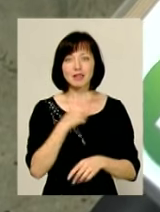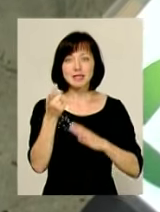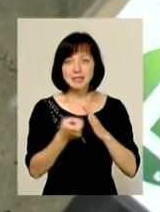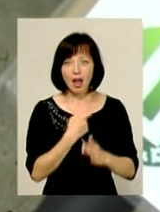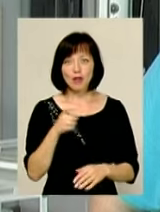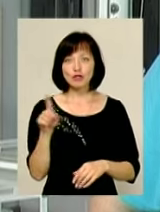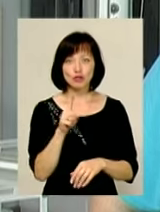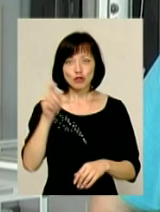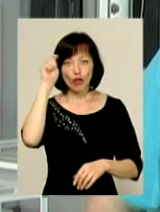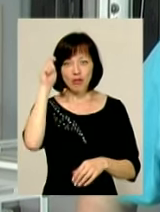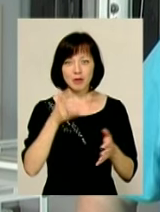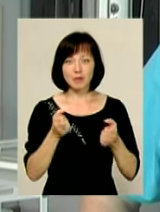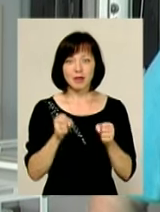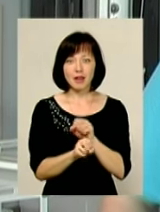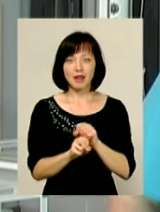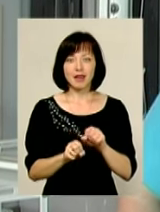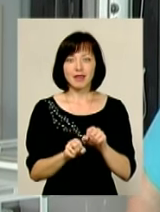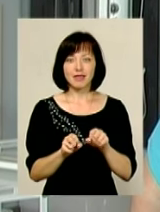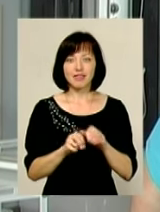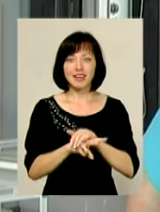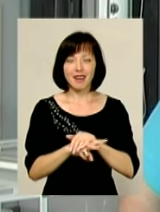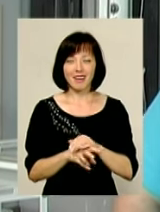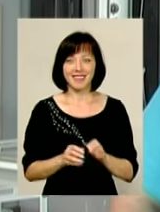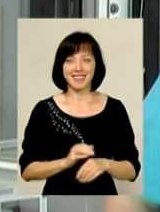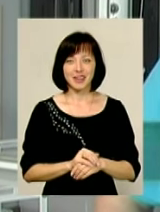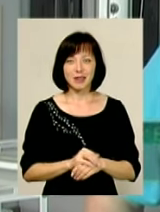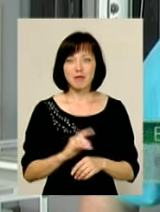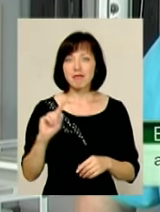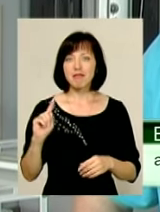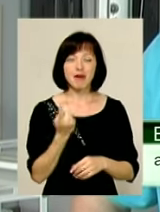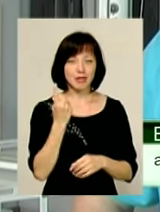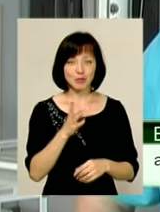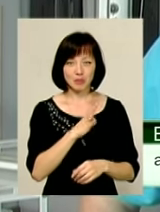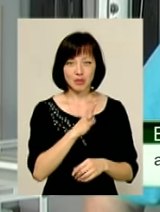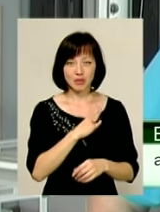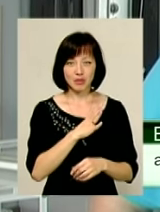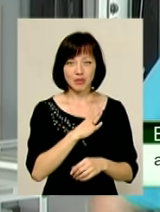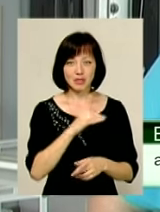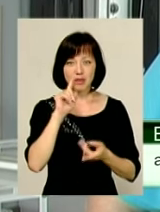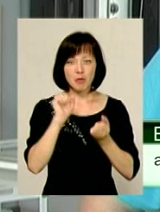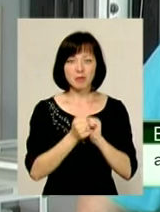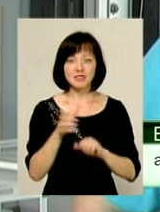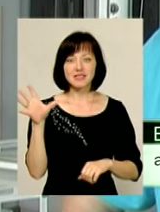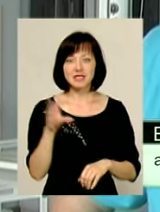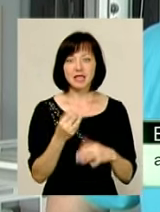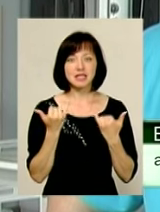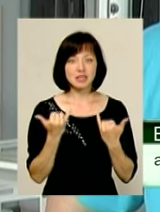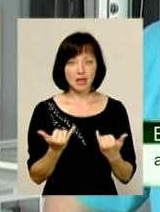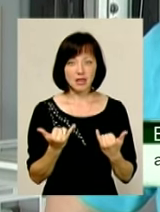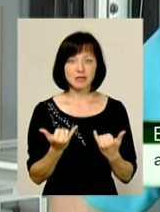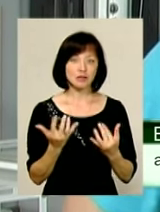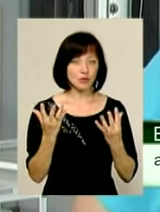розбігалися навтюки. Найбільш пам'ятні. Це перше пологи. Там запам'ятовалось всьо. Зараз, з